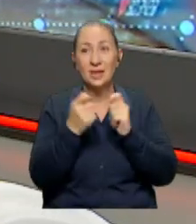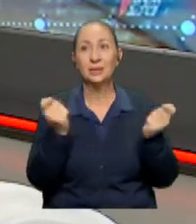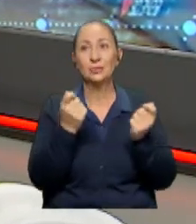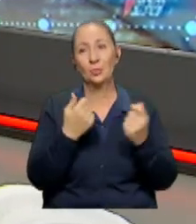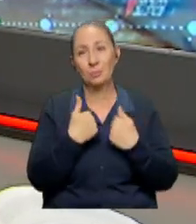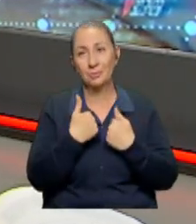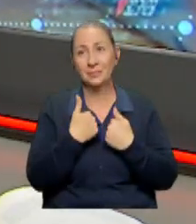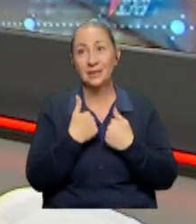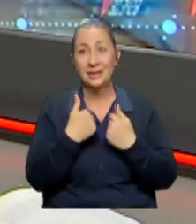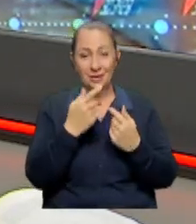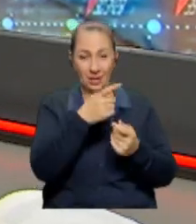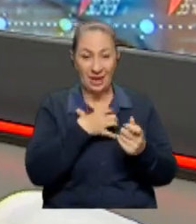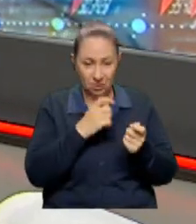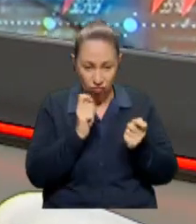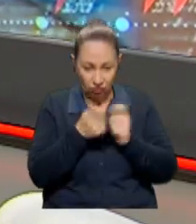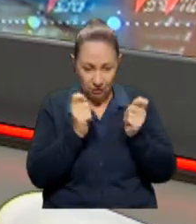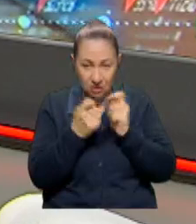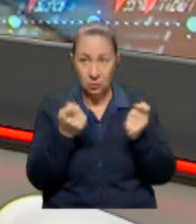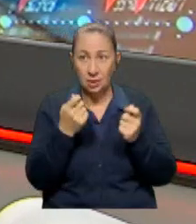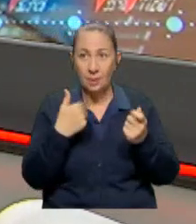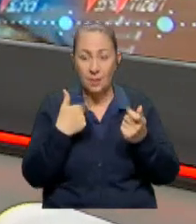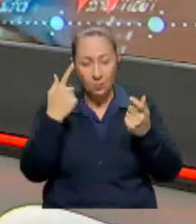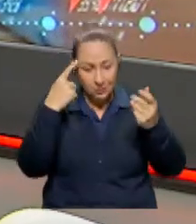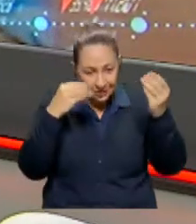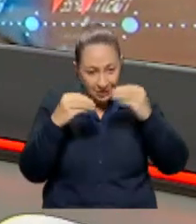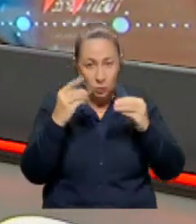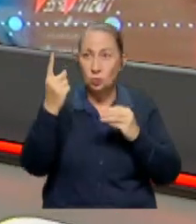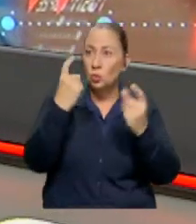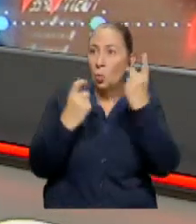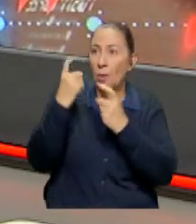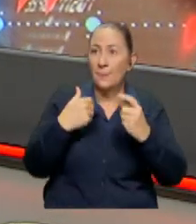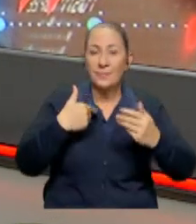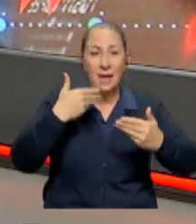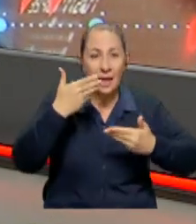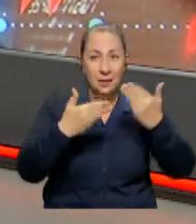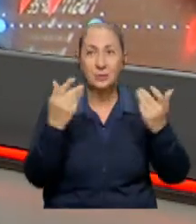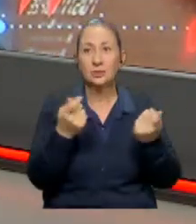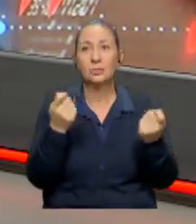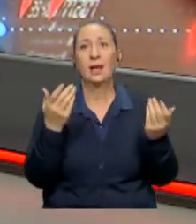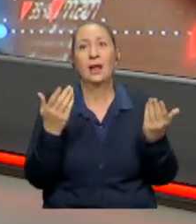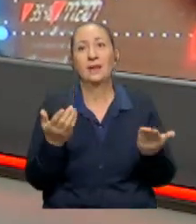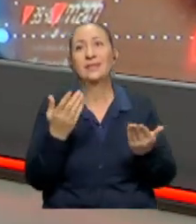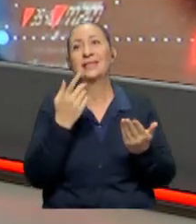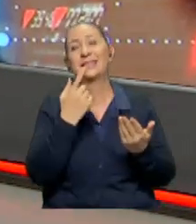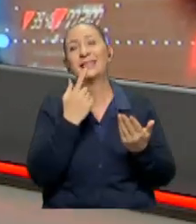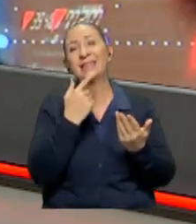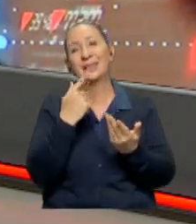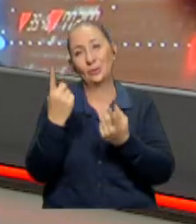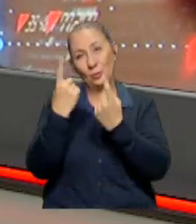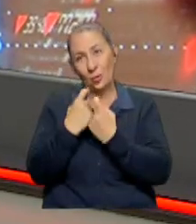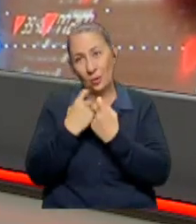çalışıyorum. Çeviri yapıyorum yani. Elimden geleni yapıyorum. Soruyor insanlar. Elbette latif bir biçimde